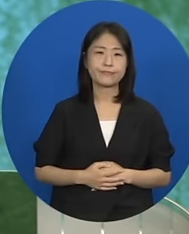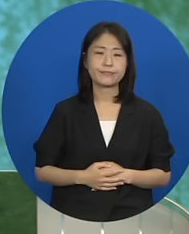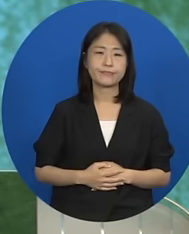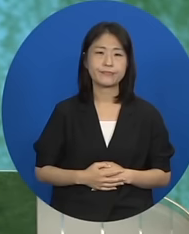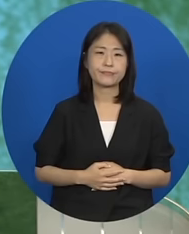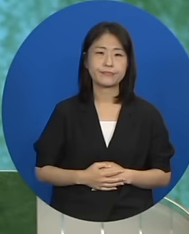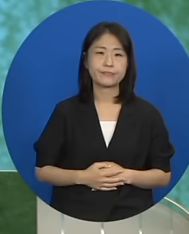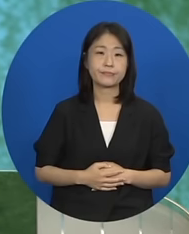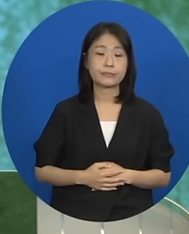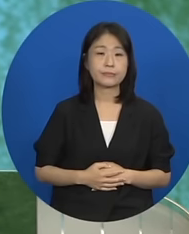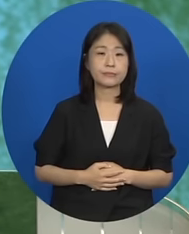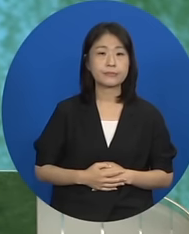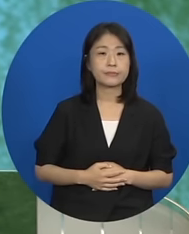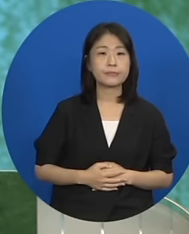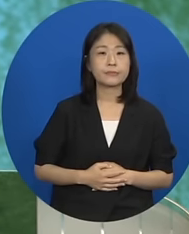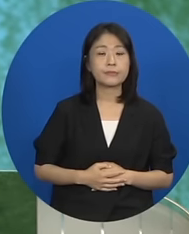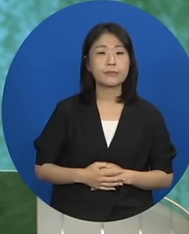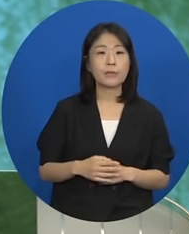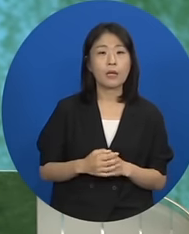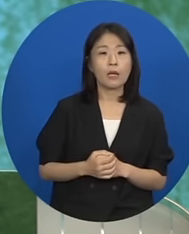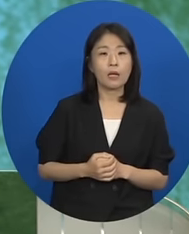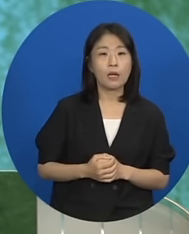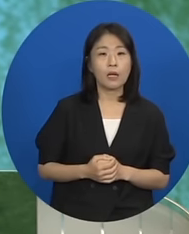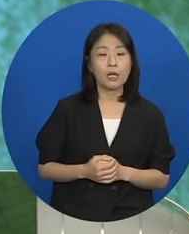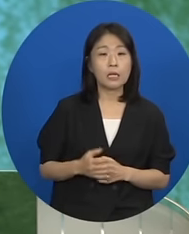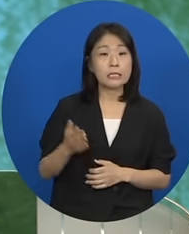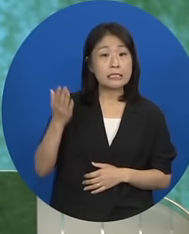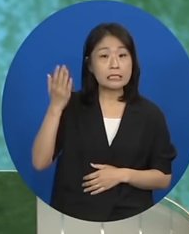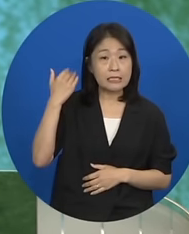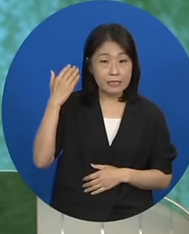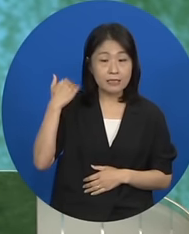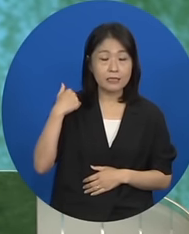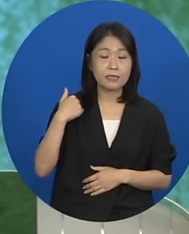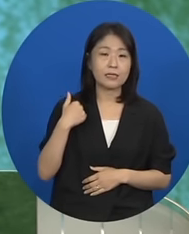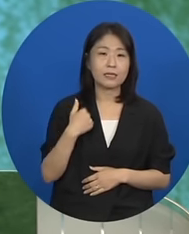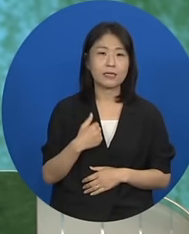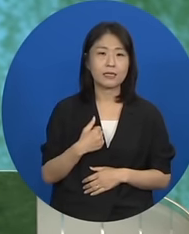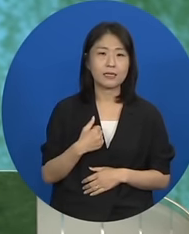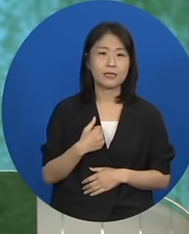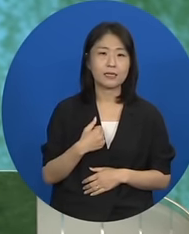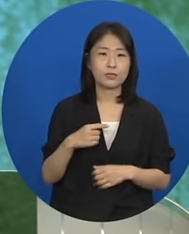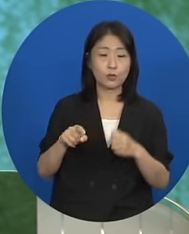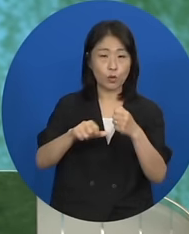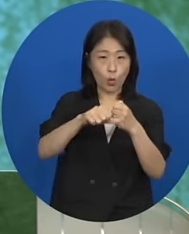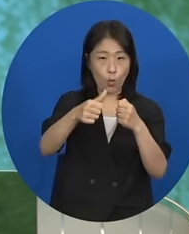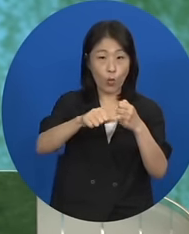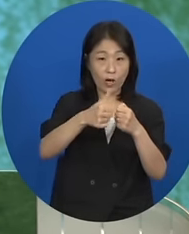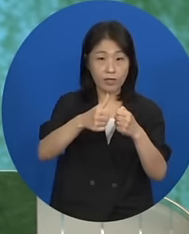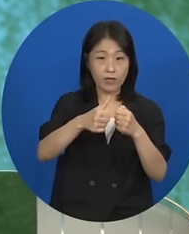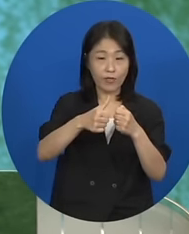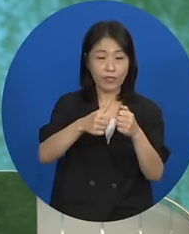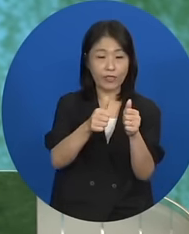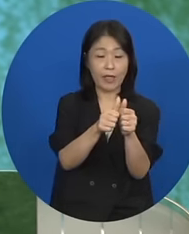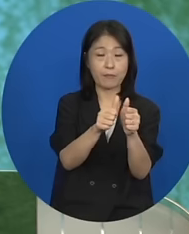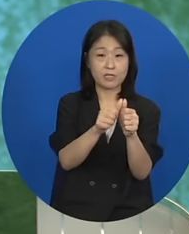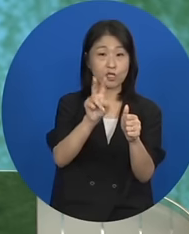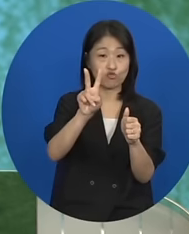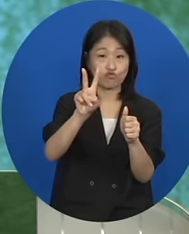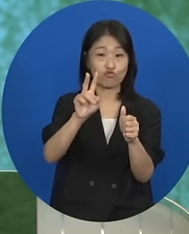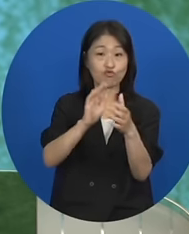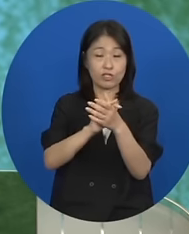지난 달에 본교회 저희 교회 초등학교 학년 남학생 남학생 둘이서 서로 친구인데 한 친구가 이렇게 묻더랍니다